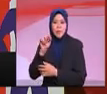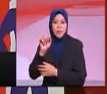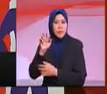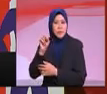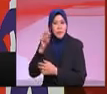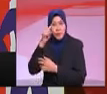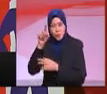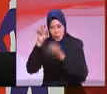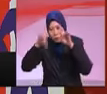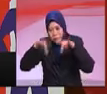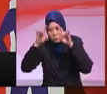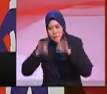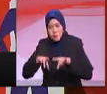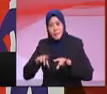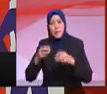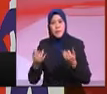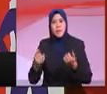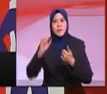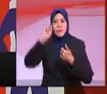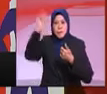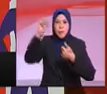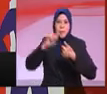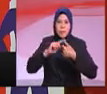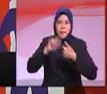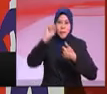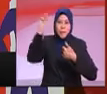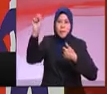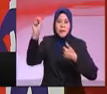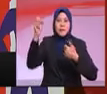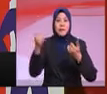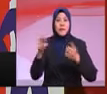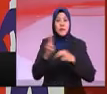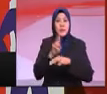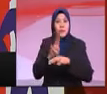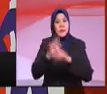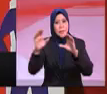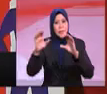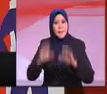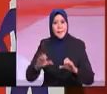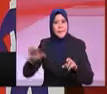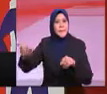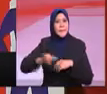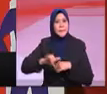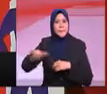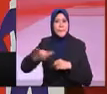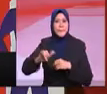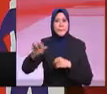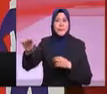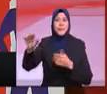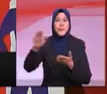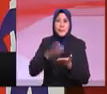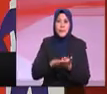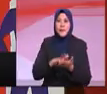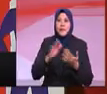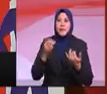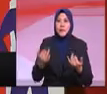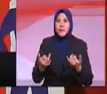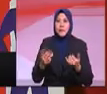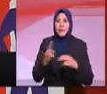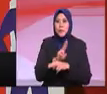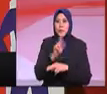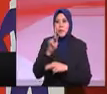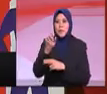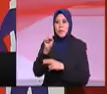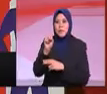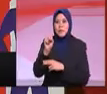untuk saringan, iaitu di negeri Sabah, dan juga sekarang ni kita akan guna pakai kaedah RTK antigen untuk kes-kes contohnya